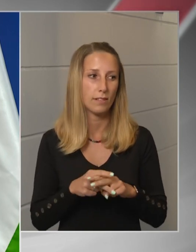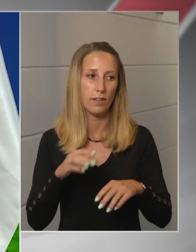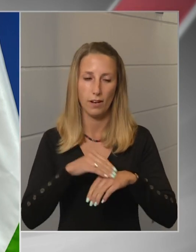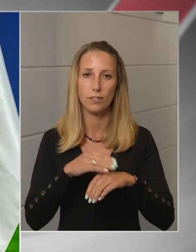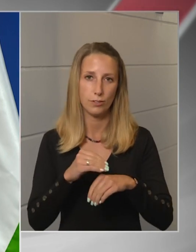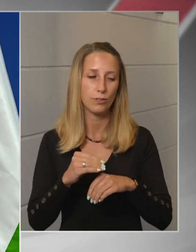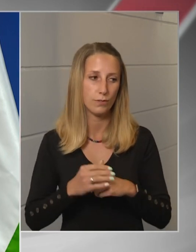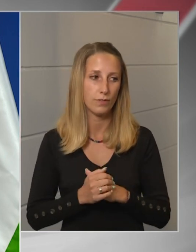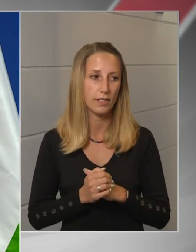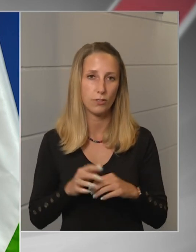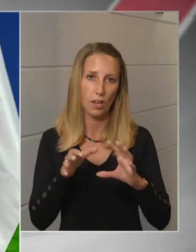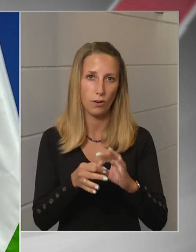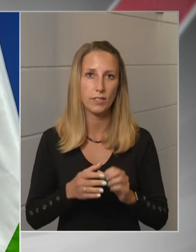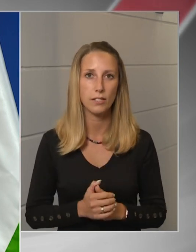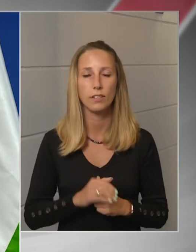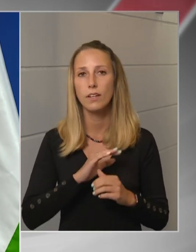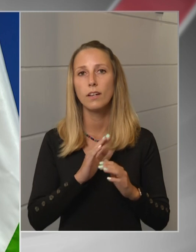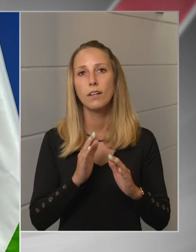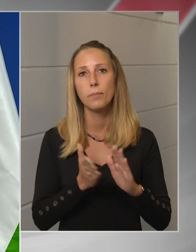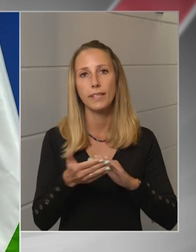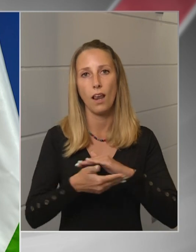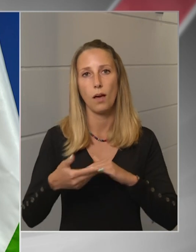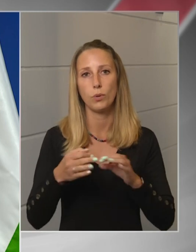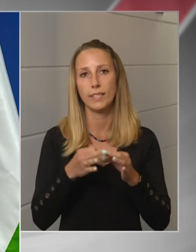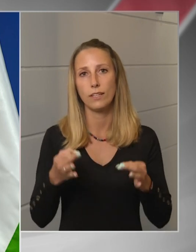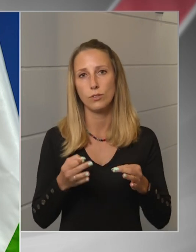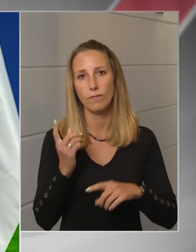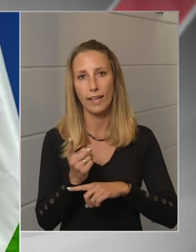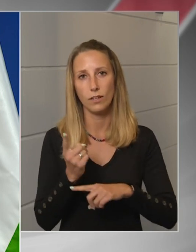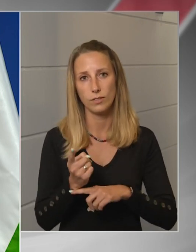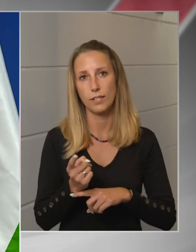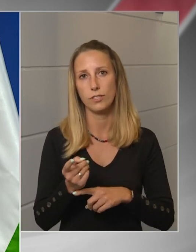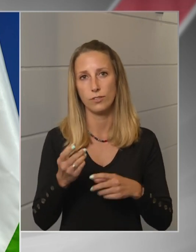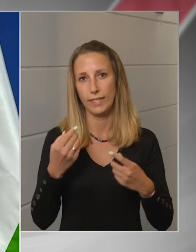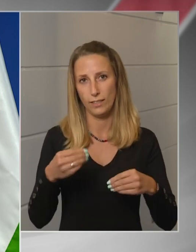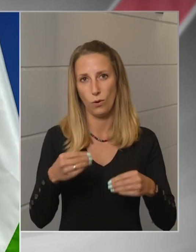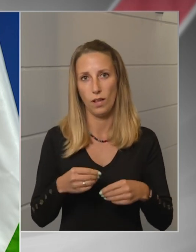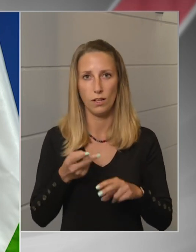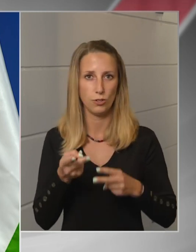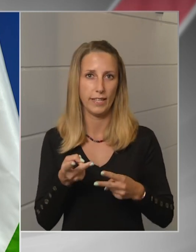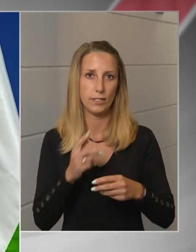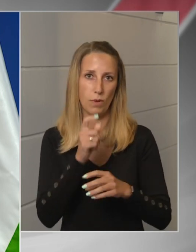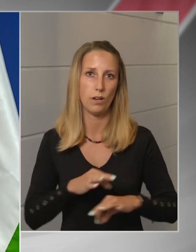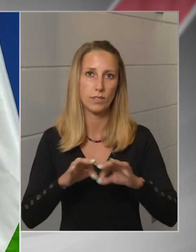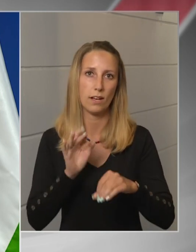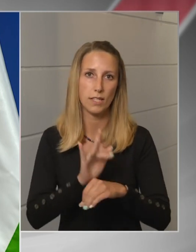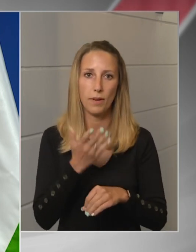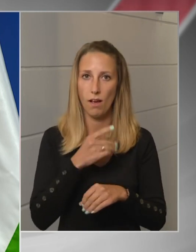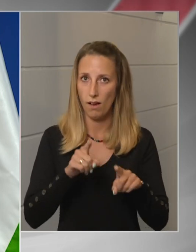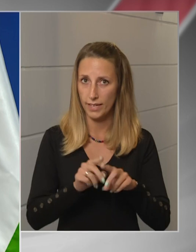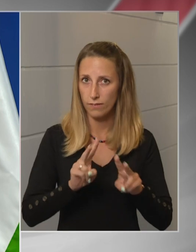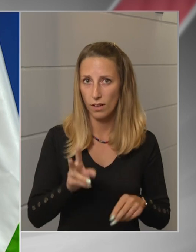egy minden alapot nélkülöző vádaskodás és indokhatatlan sértés Magyarországgal szemben. Ha így van, akkor